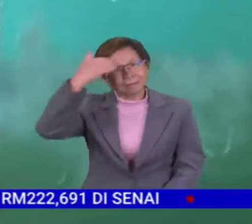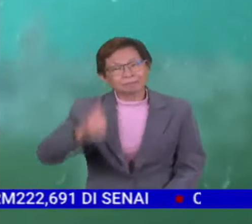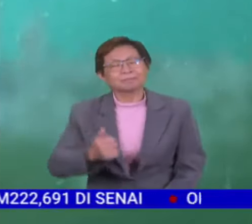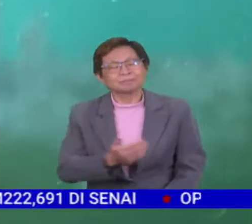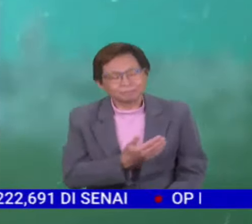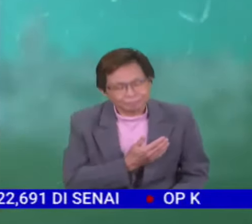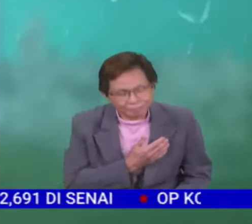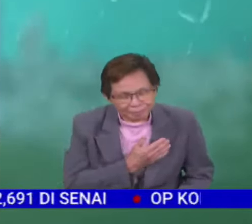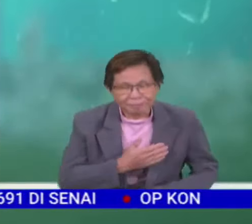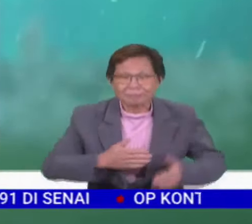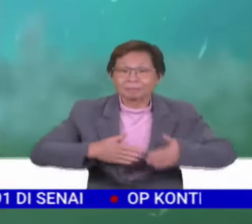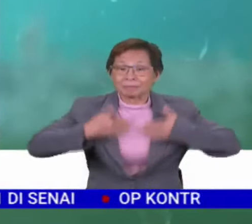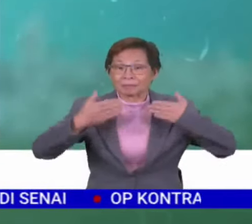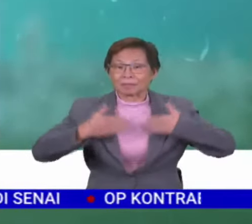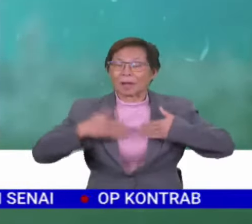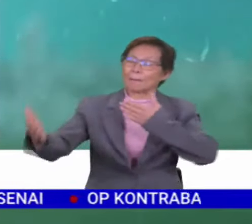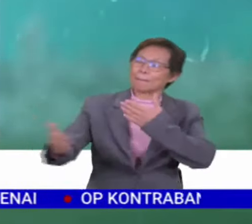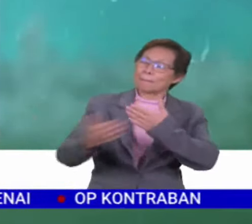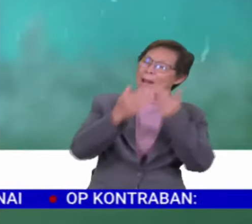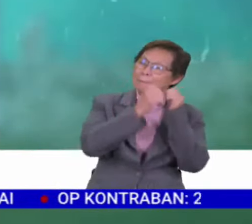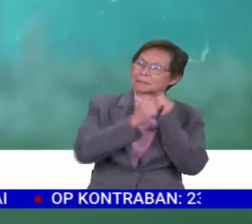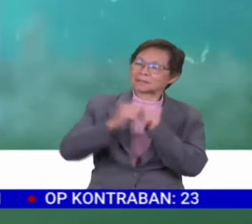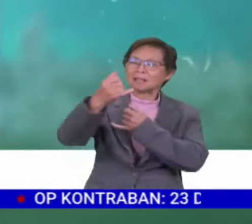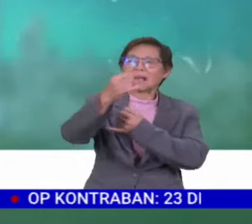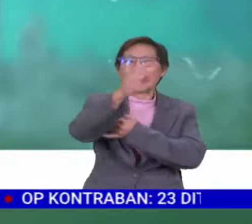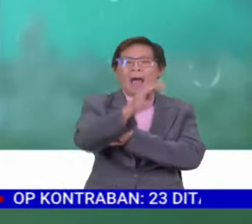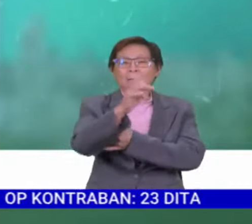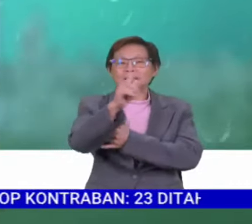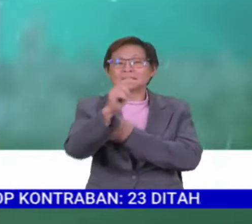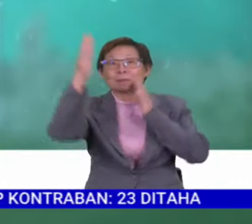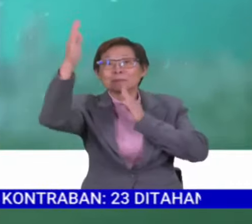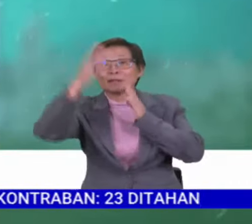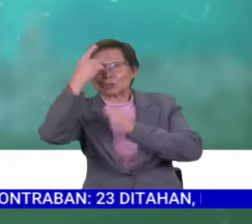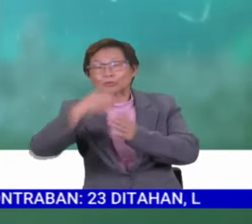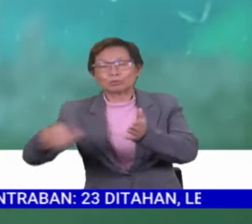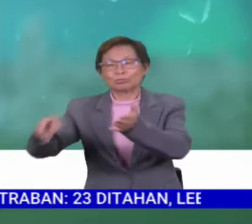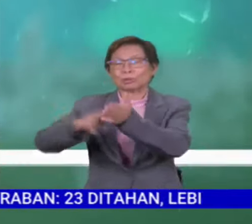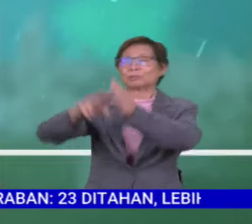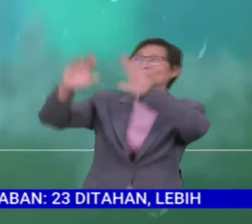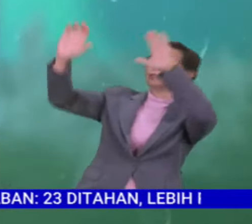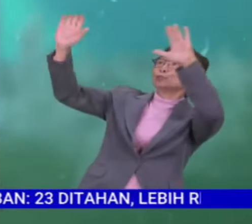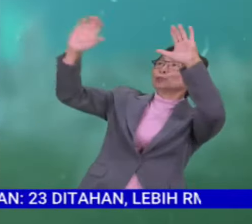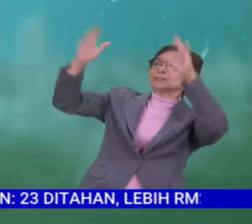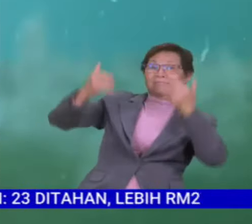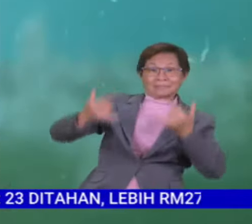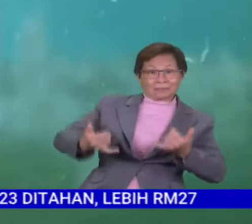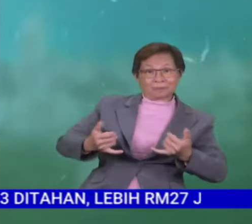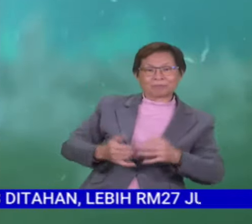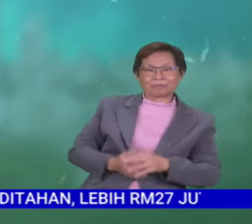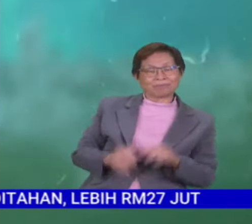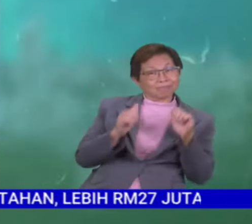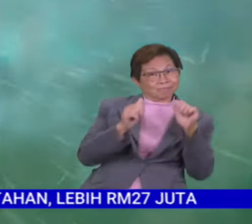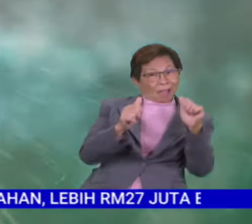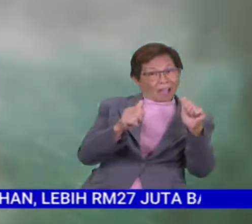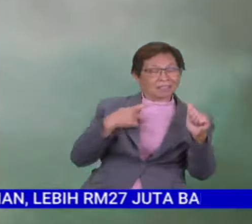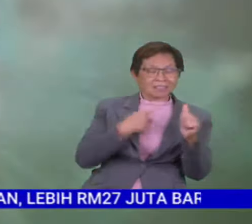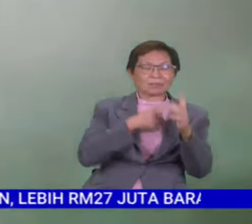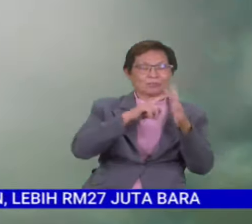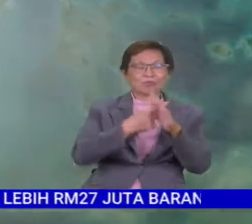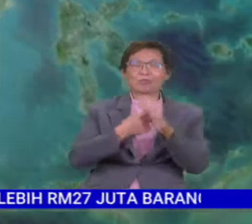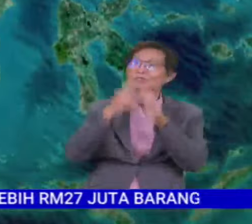Assalamualaikum dan salam sejahtera. Kembali bersama Jabatan Meteorologi Malaysia untuk laporan cuaca terkini. Baik, kita mulakan